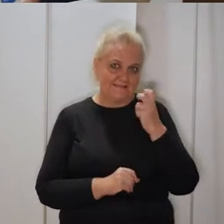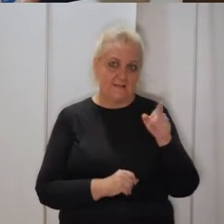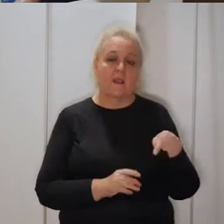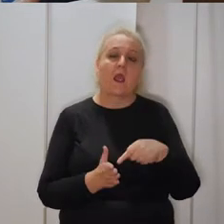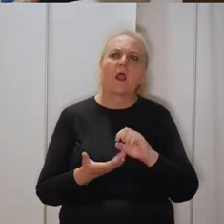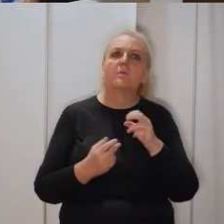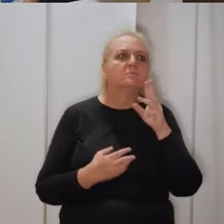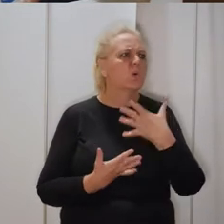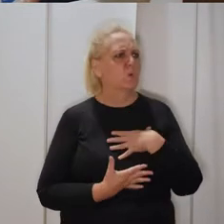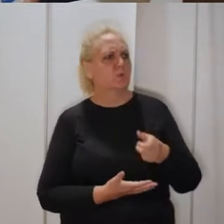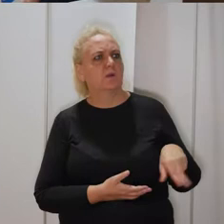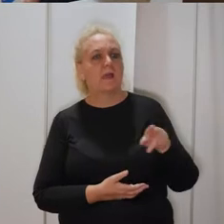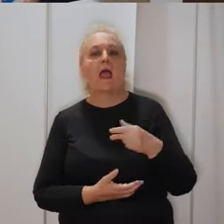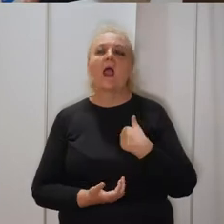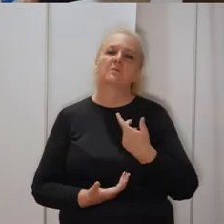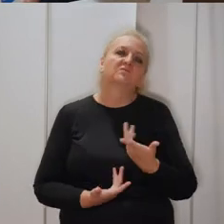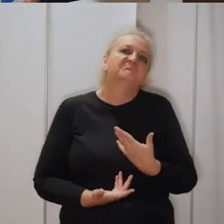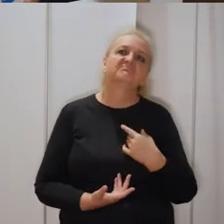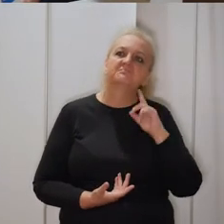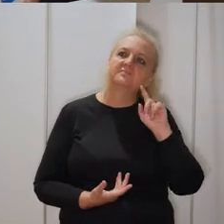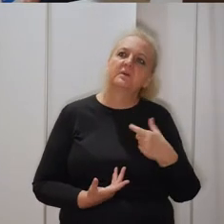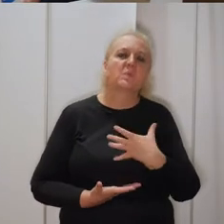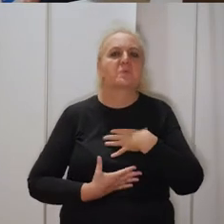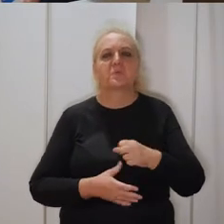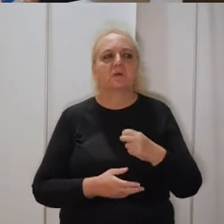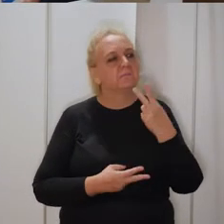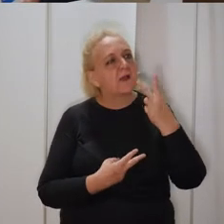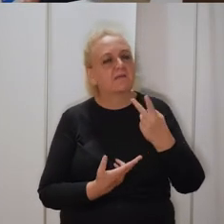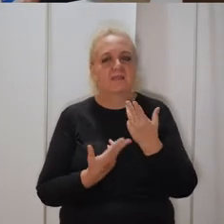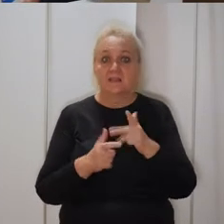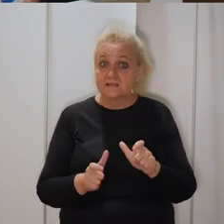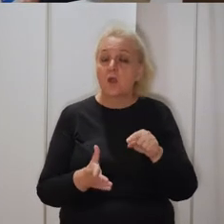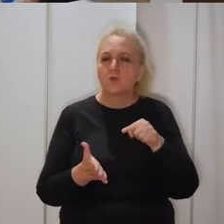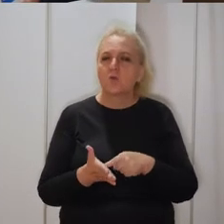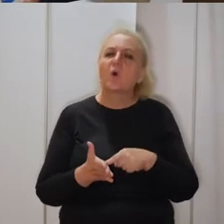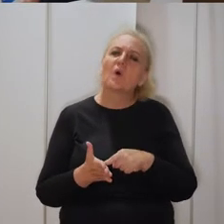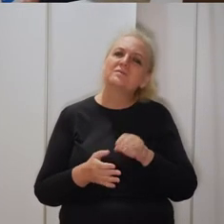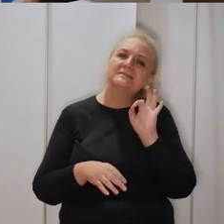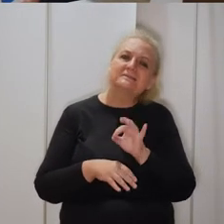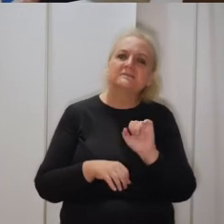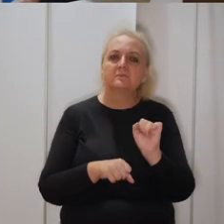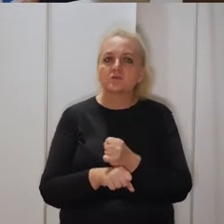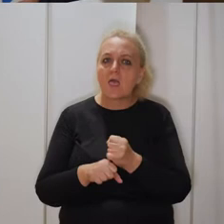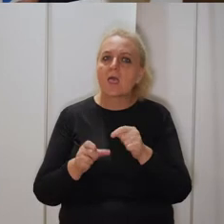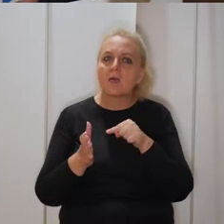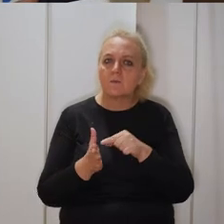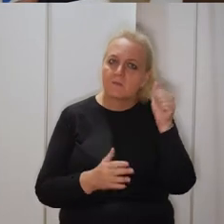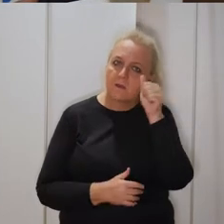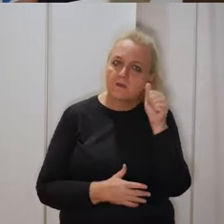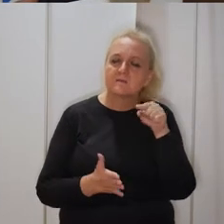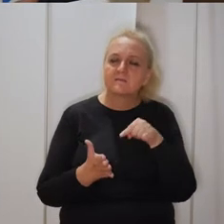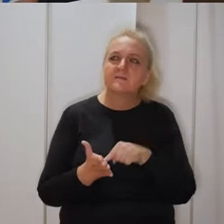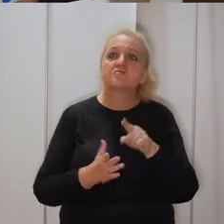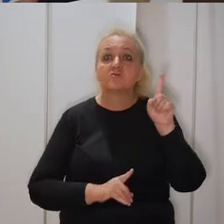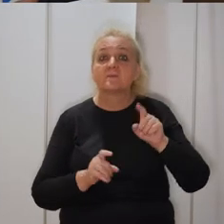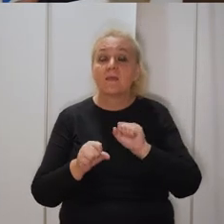ich, albo nie chcemy ich widzieć. I to jest też taka przemoc, która czasami